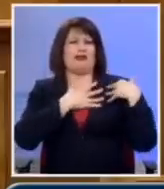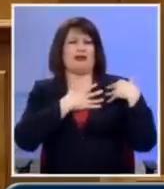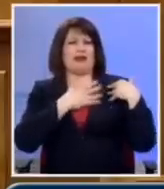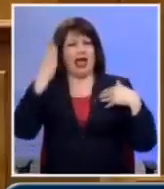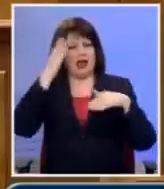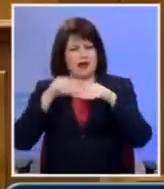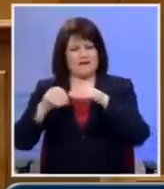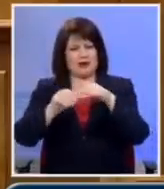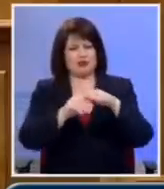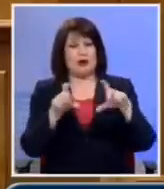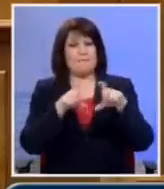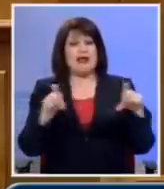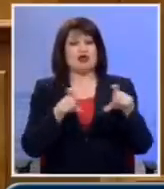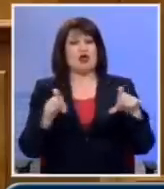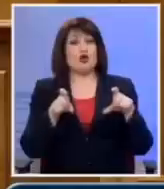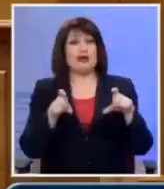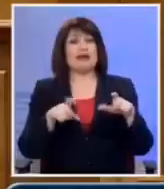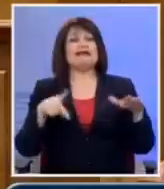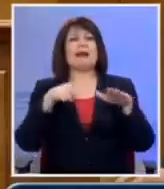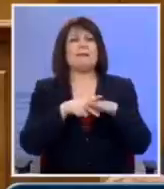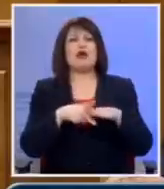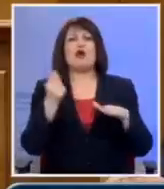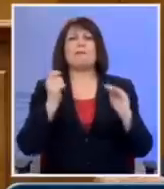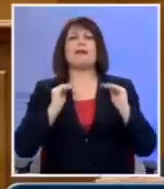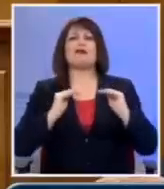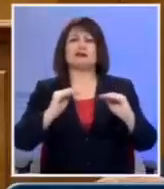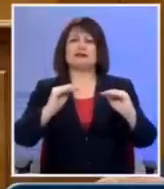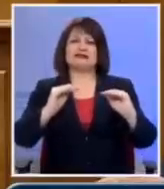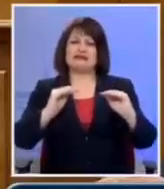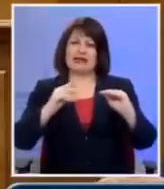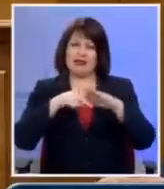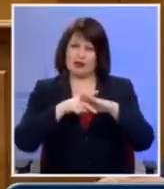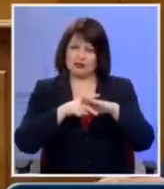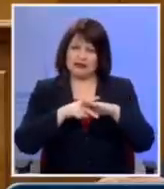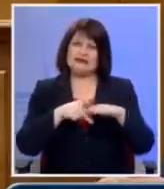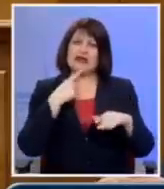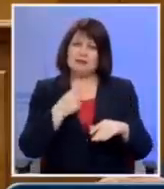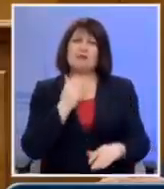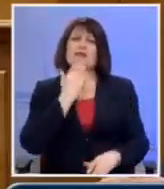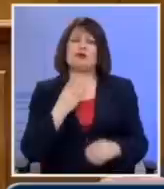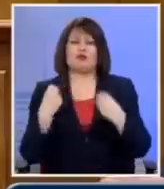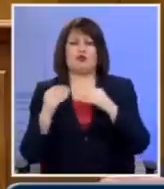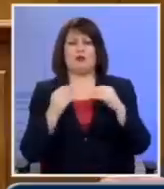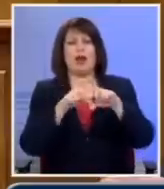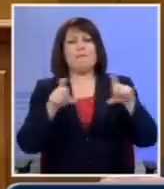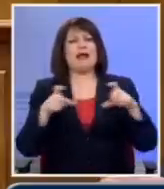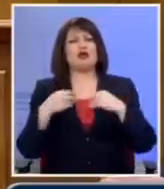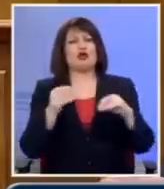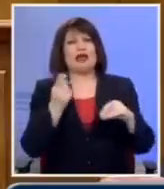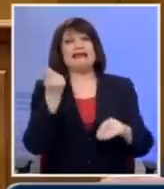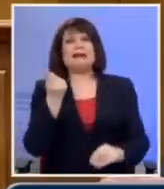οι μετοχές που αποκτήθηκαν από το Ταμείο Χρηματοπιστωτικής Σταθερότητας, ότι δεν θα μπορούσαν να απολυθούν παρά μόνο σε